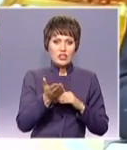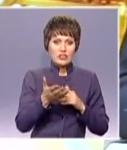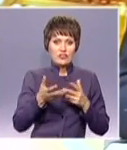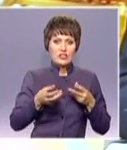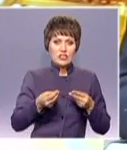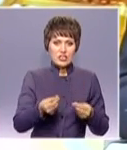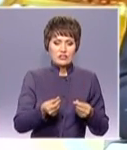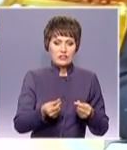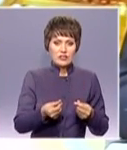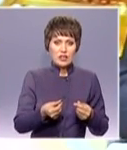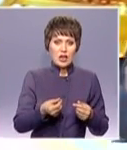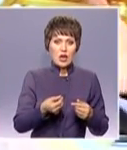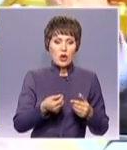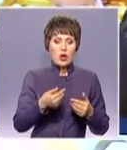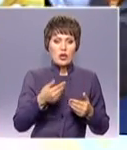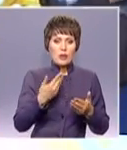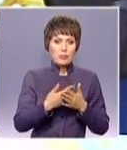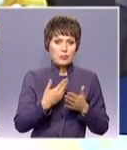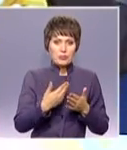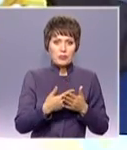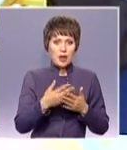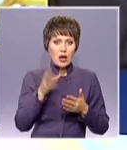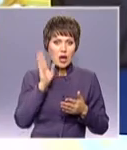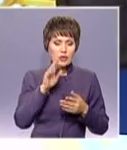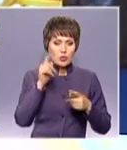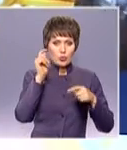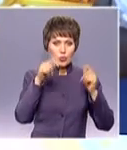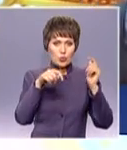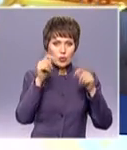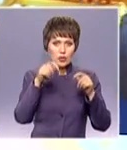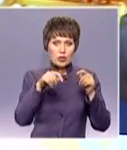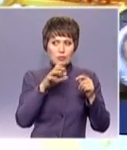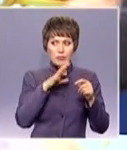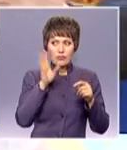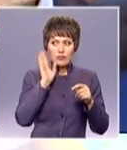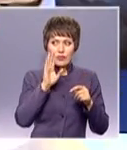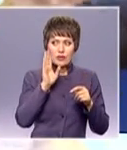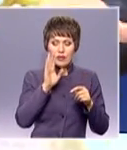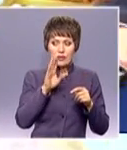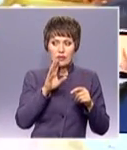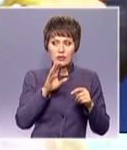воздействий. То есть, когда идет дождь, вся вода